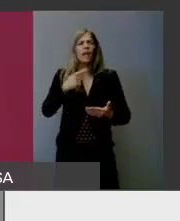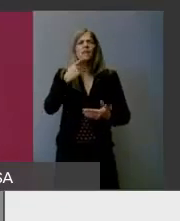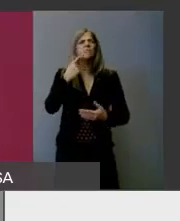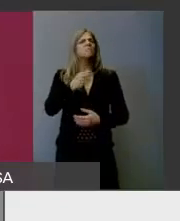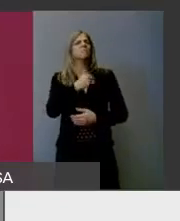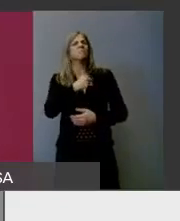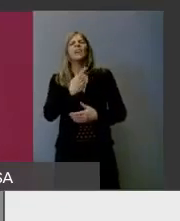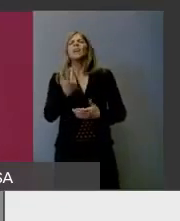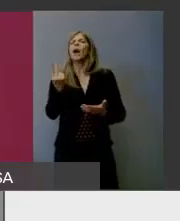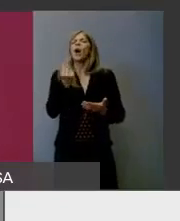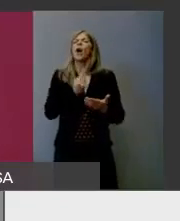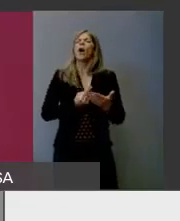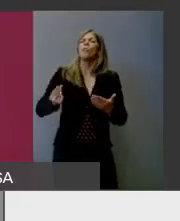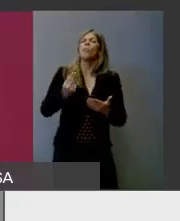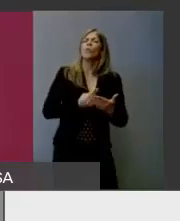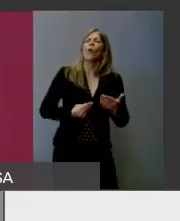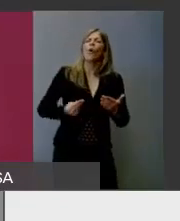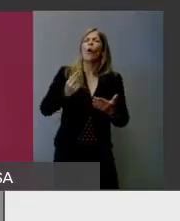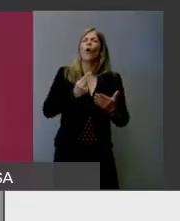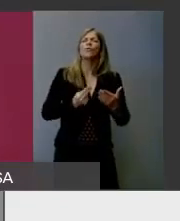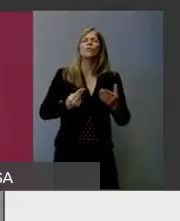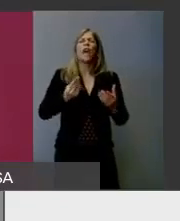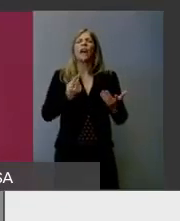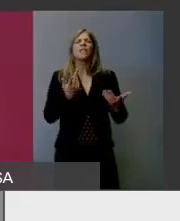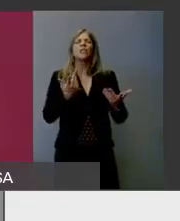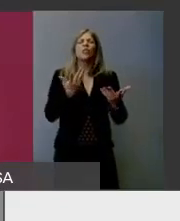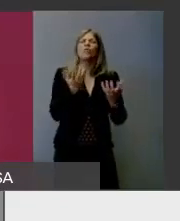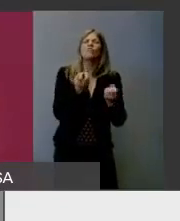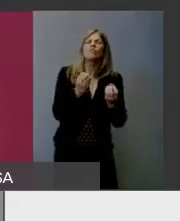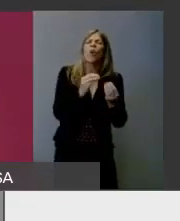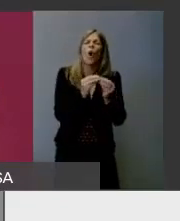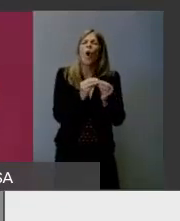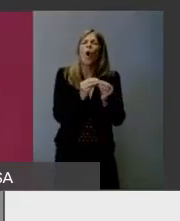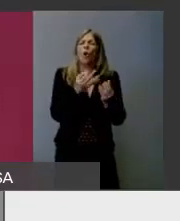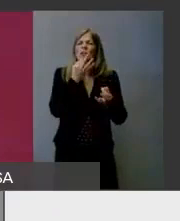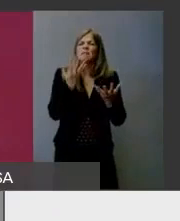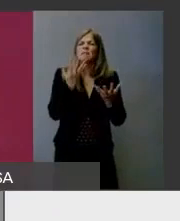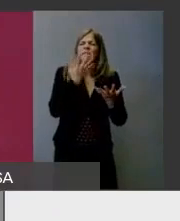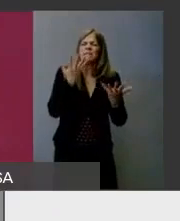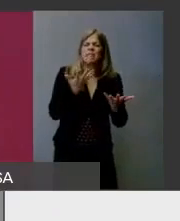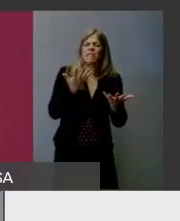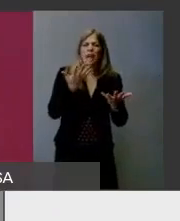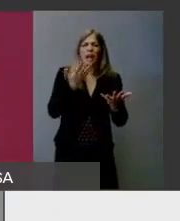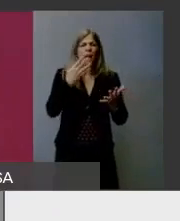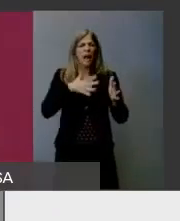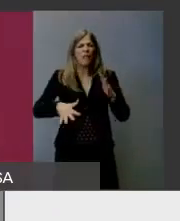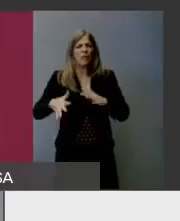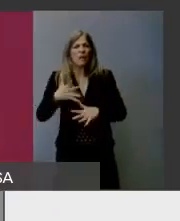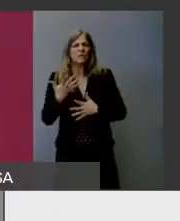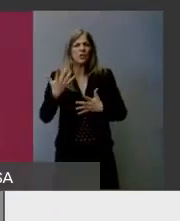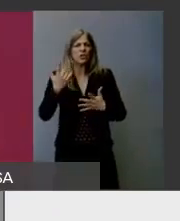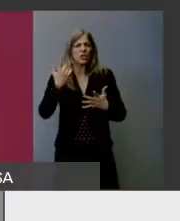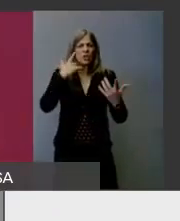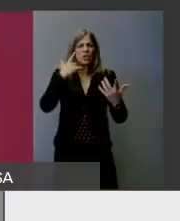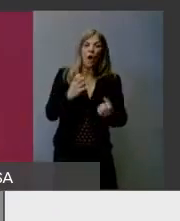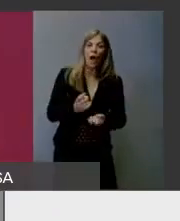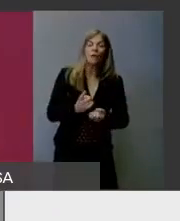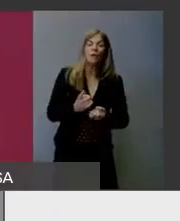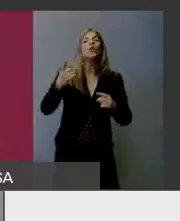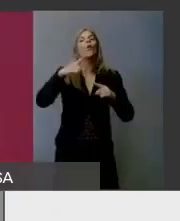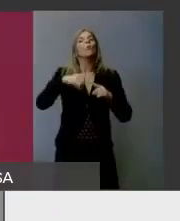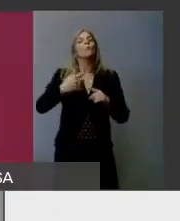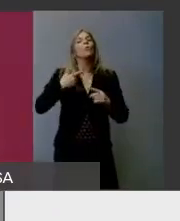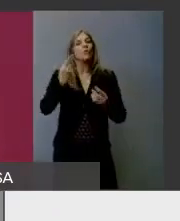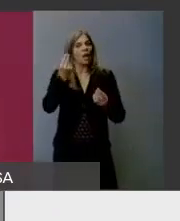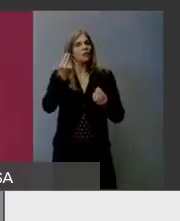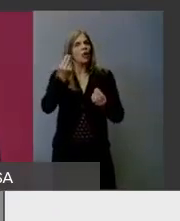definitiva del sistema di assi di forza e del trasporto pubblico locale, dove ci sono le quotazioni anche degli immobili che verranno